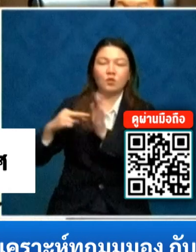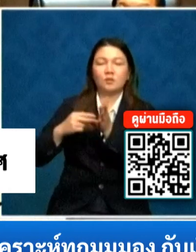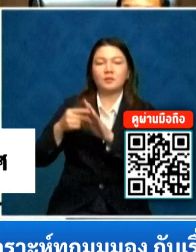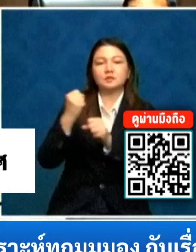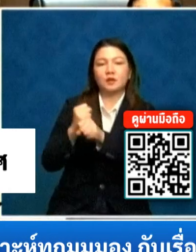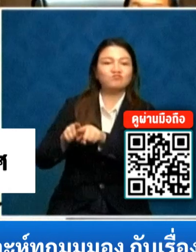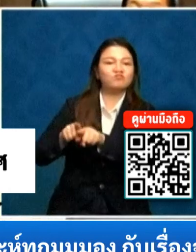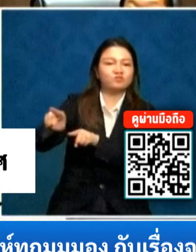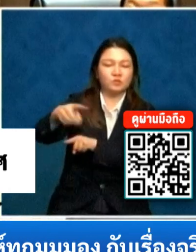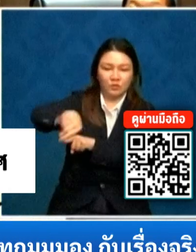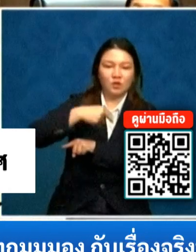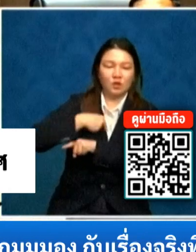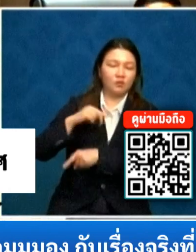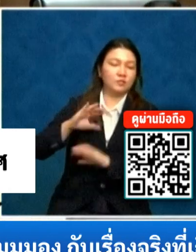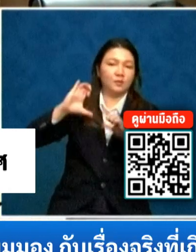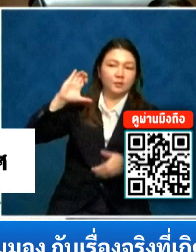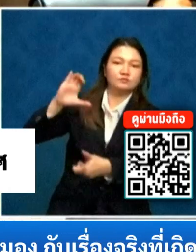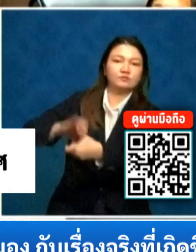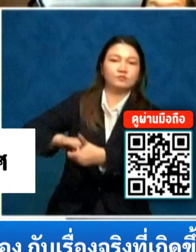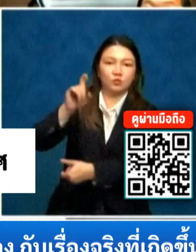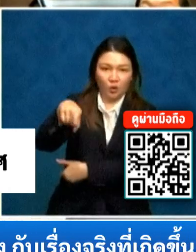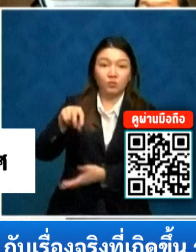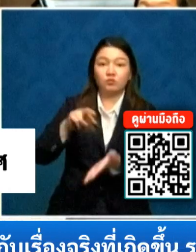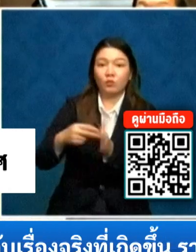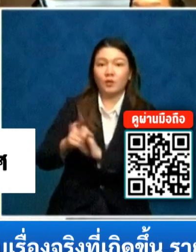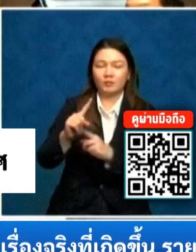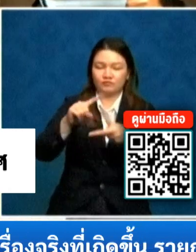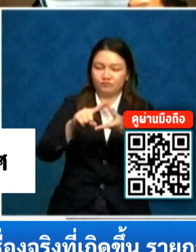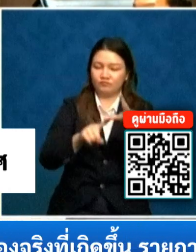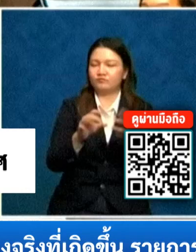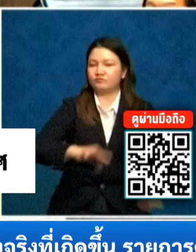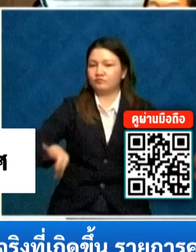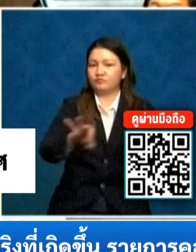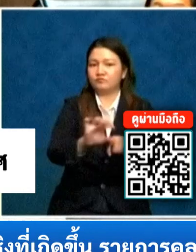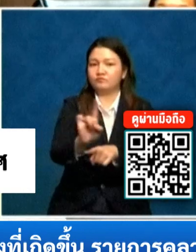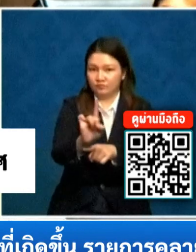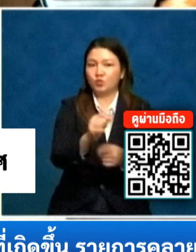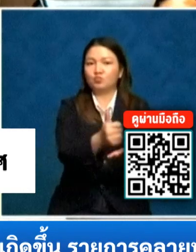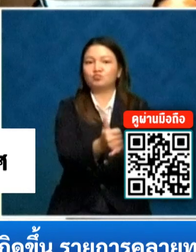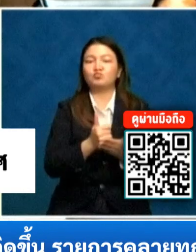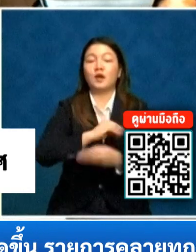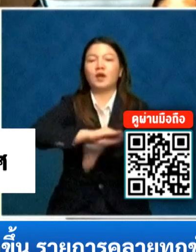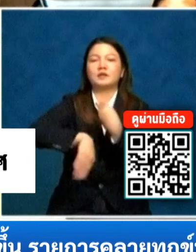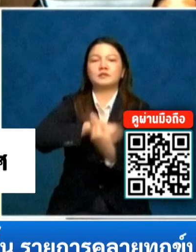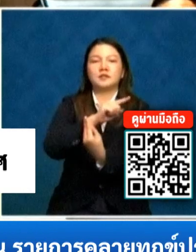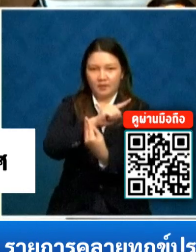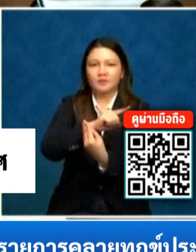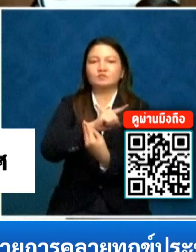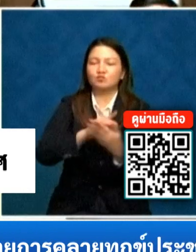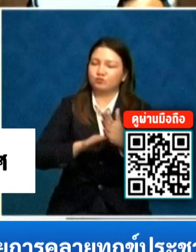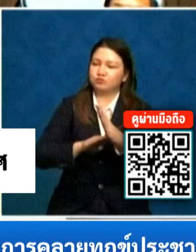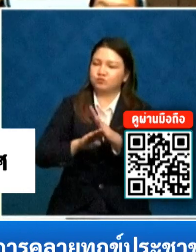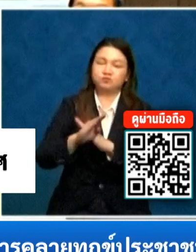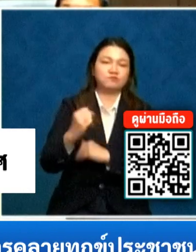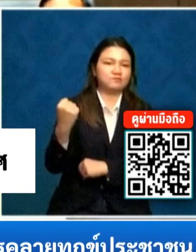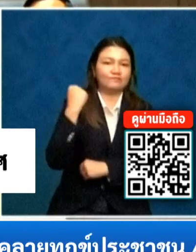ตเราต้องมีเข้าไปส่วนร่วมด้วยสาเหตุสองสาเหตุนี้จะทำให้เศรษฐกิจของเรามีความเข้มแข็งแ